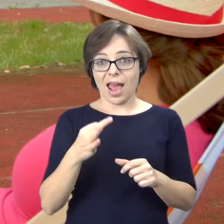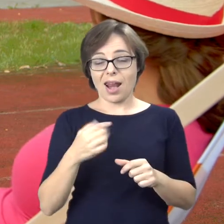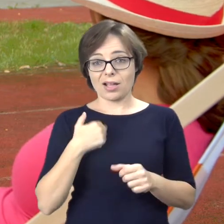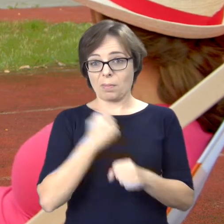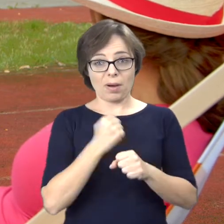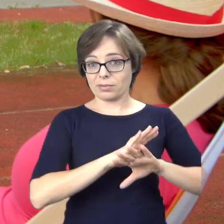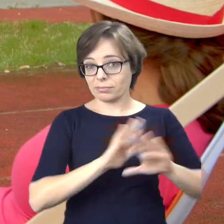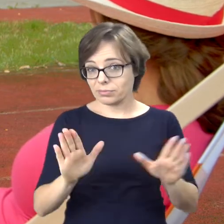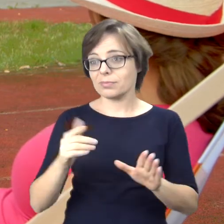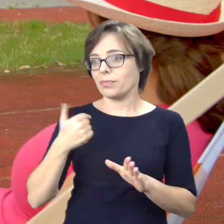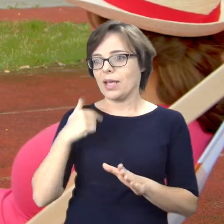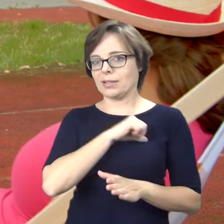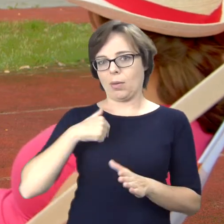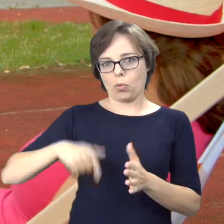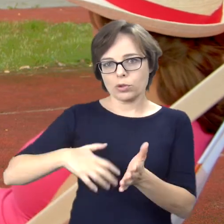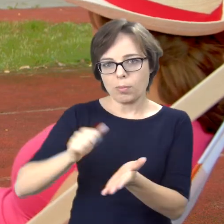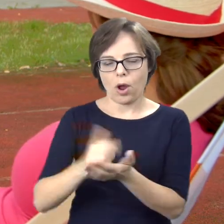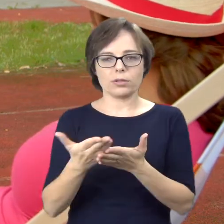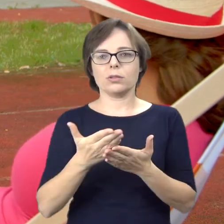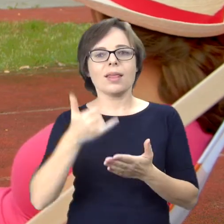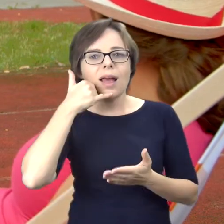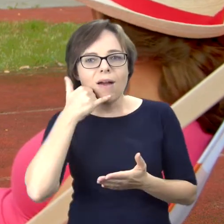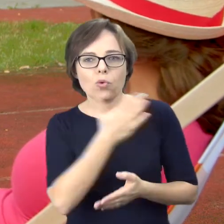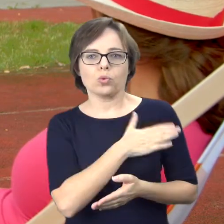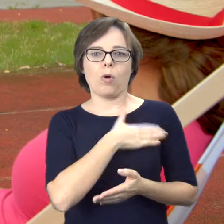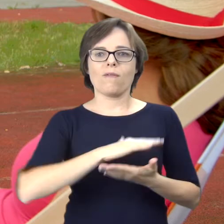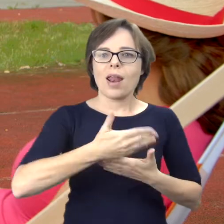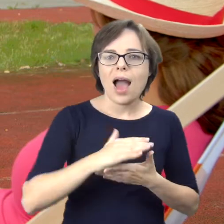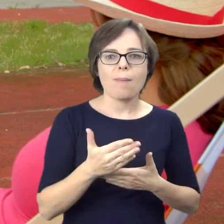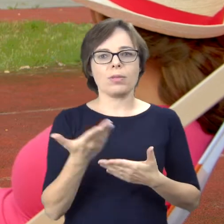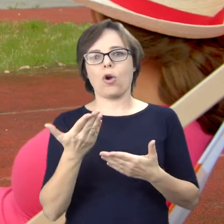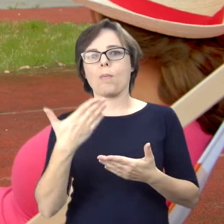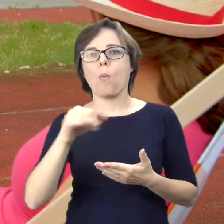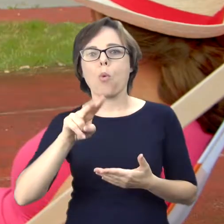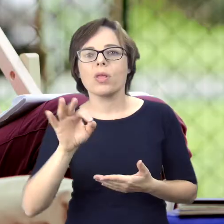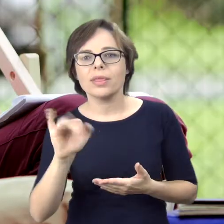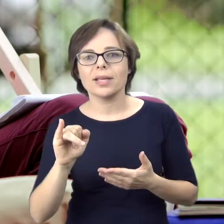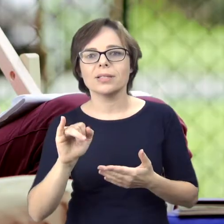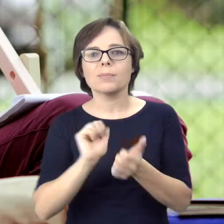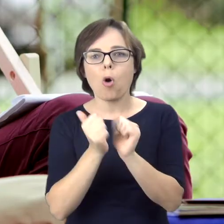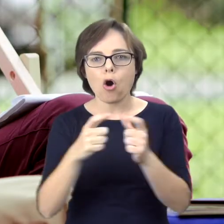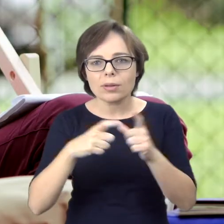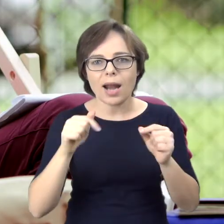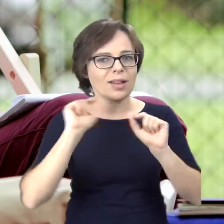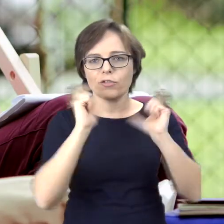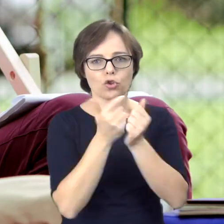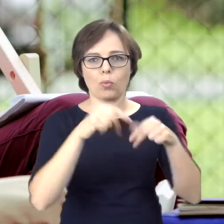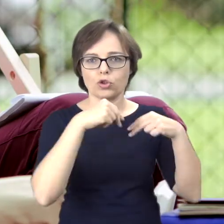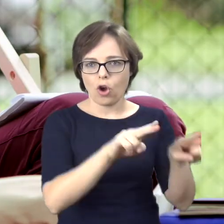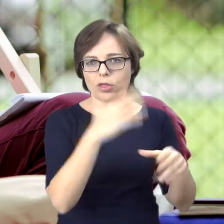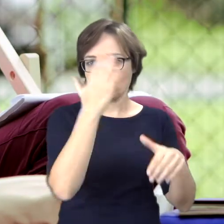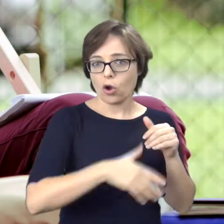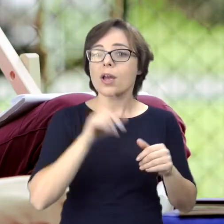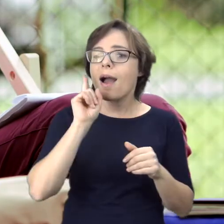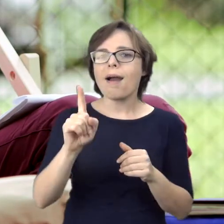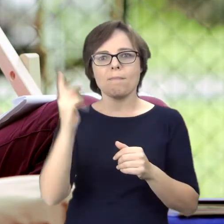jednak kosztuje. Oddajesz telefon służbowy, laptopa, nie masz karty, wiesz, multisport, to wszystko się kończy nagle i za wszystko płacisz. Natomiast ja myślę, że realizacja